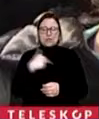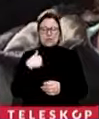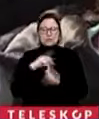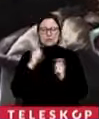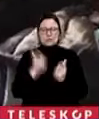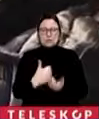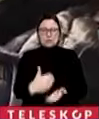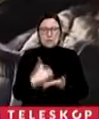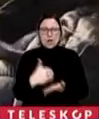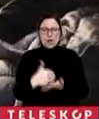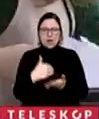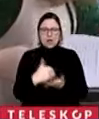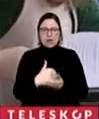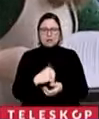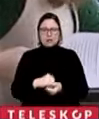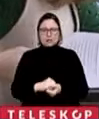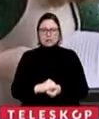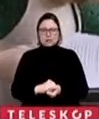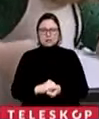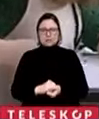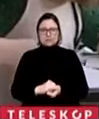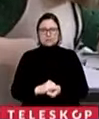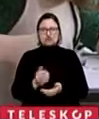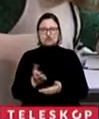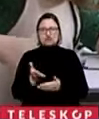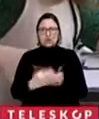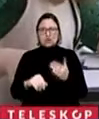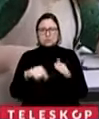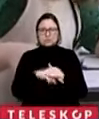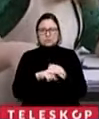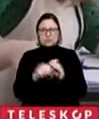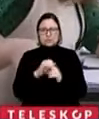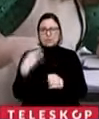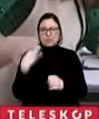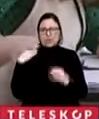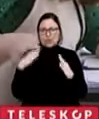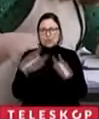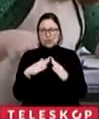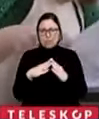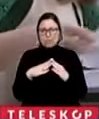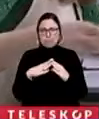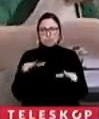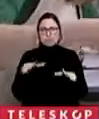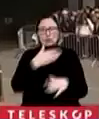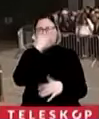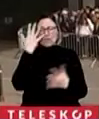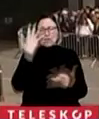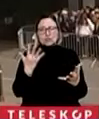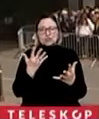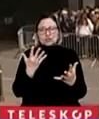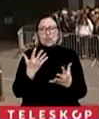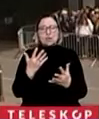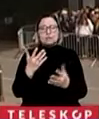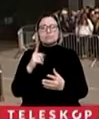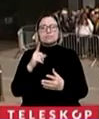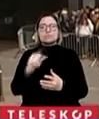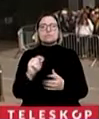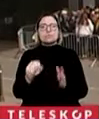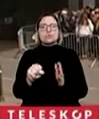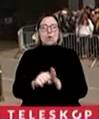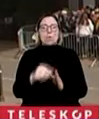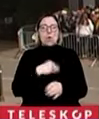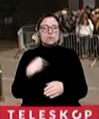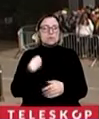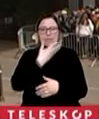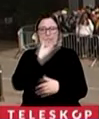pomagają, na każdym kroku. Część uchodźców trafia do prywatnych domów, ale wielu nie wie, gdzie udać się po przyjeździe do naszego kraju. Nie wiedzą